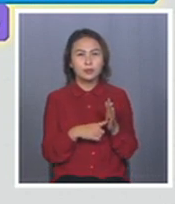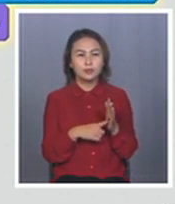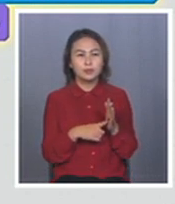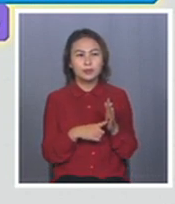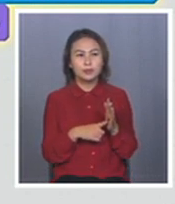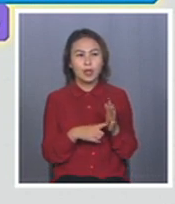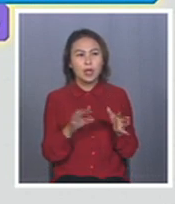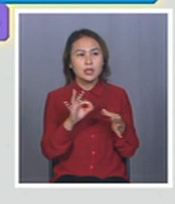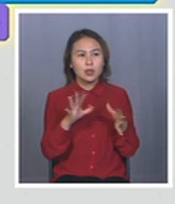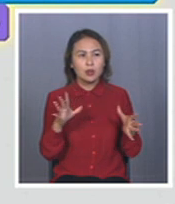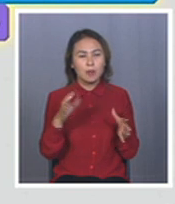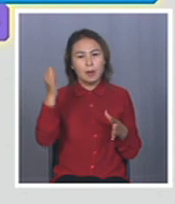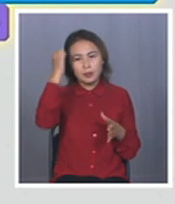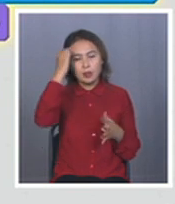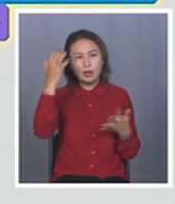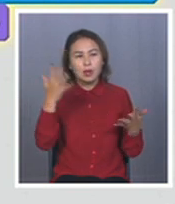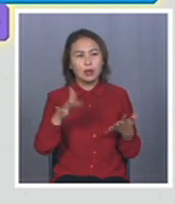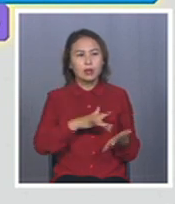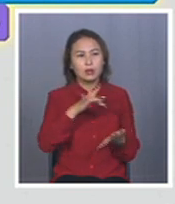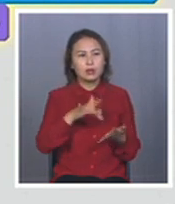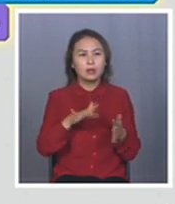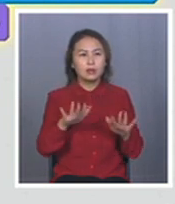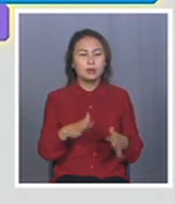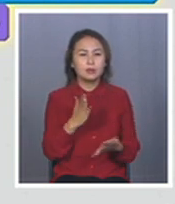сұрақ. Тәуелсіздік монументі қай қалада орналасқан?